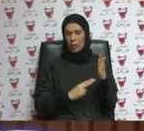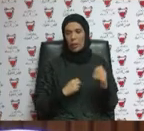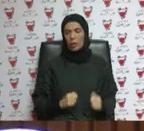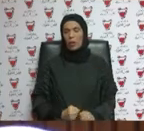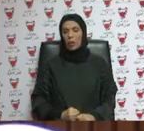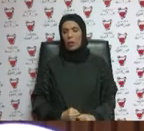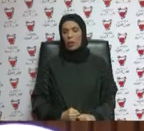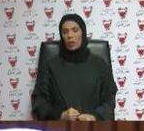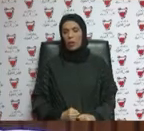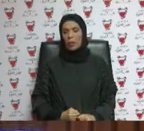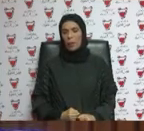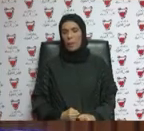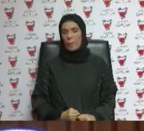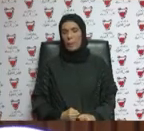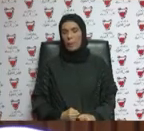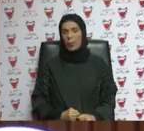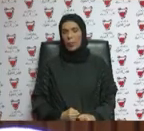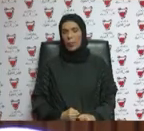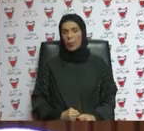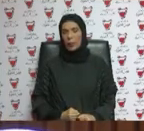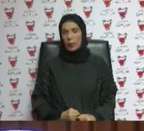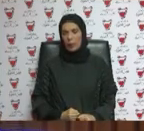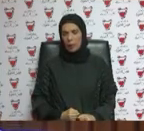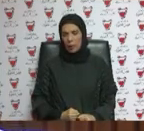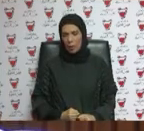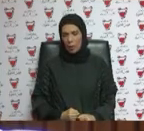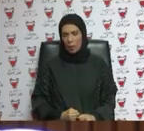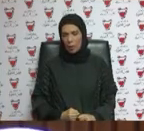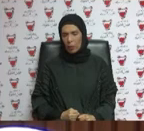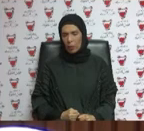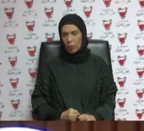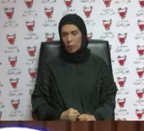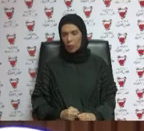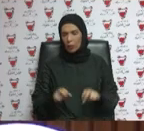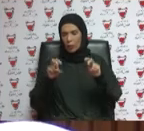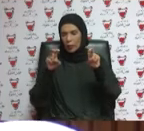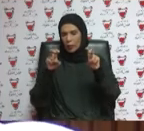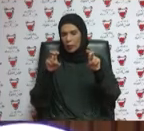القرارات. ولكن أدعو هنا إلى تقييم وأن نقف وقفة